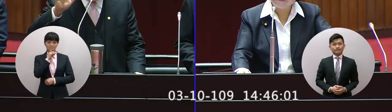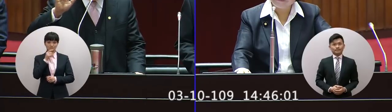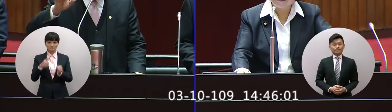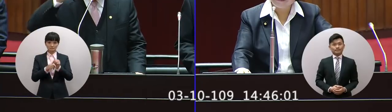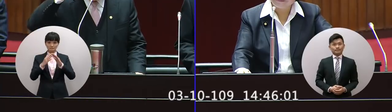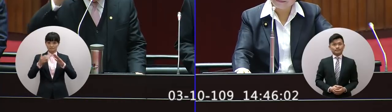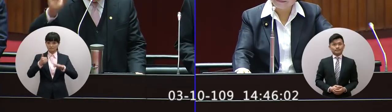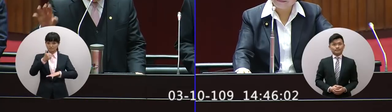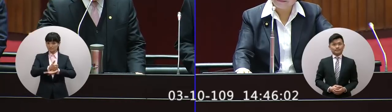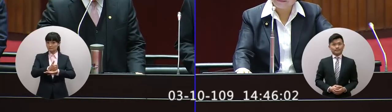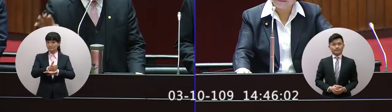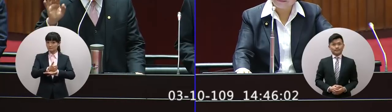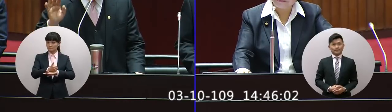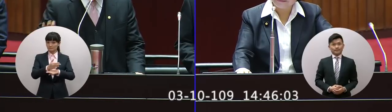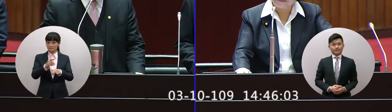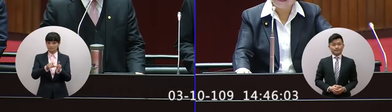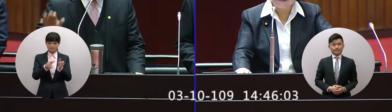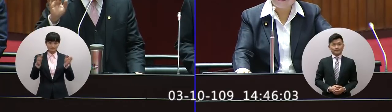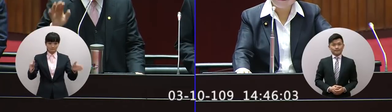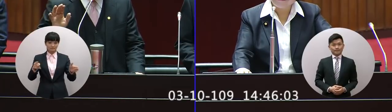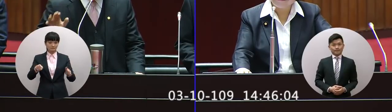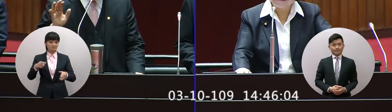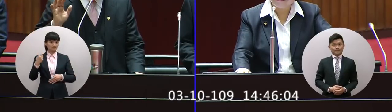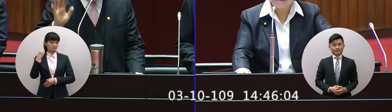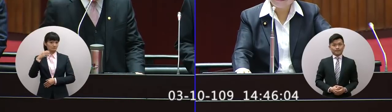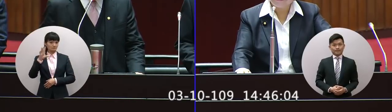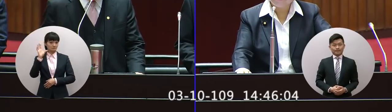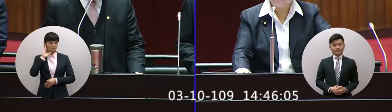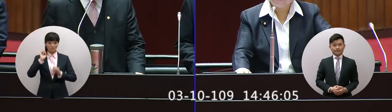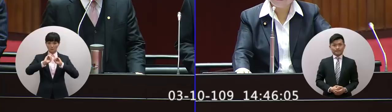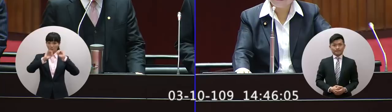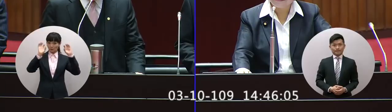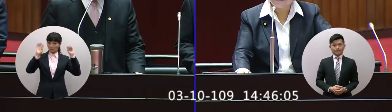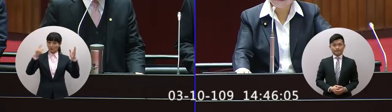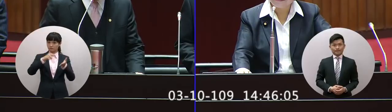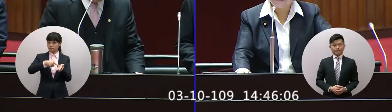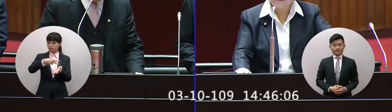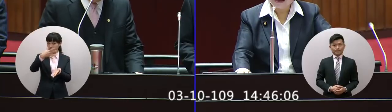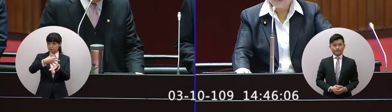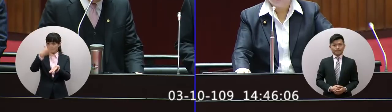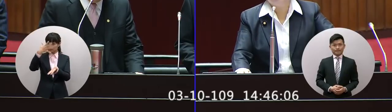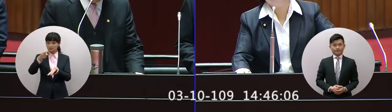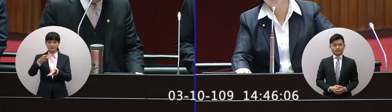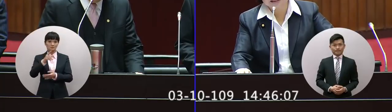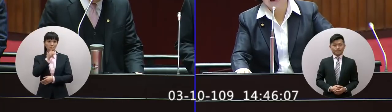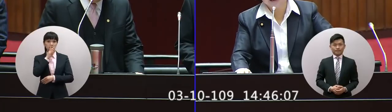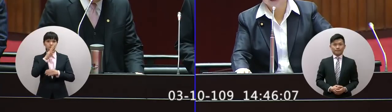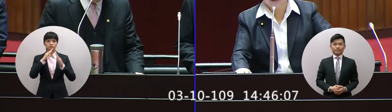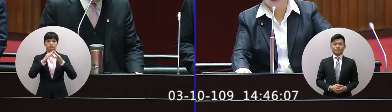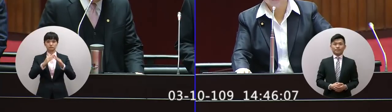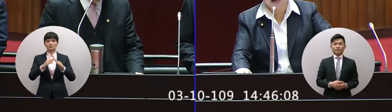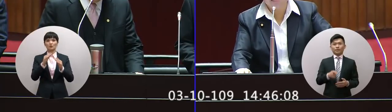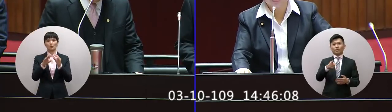发表台中市的空气品质改善，应该不是假的吧？ 你又少一次了，是六